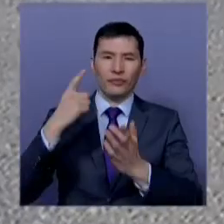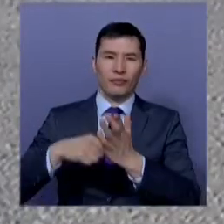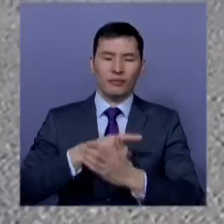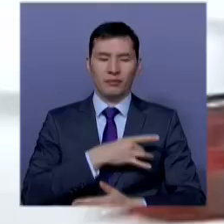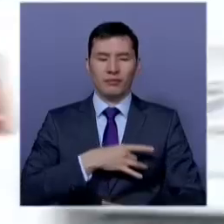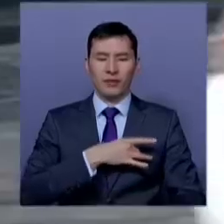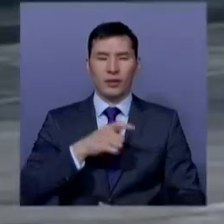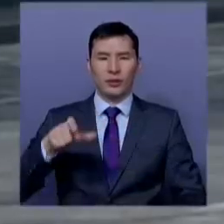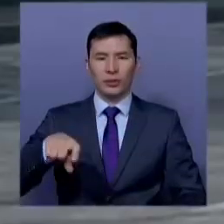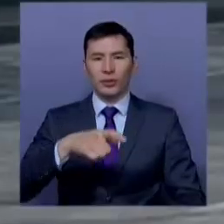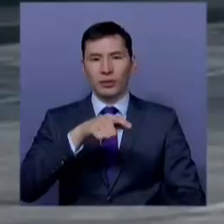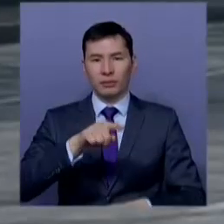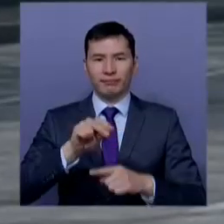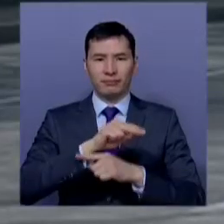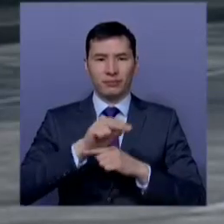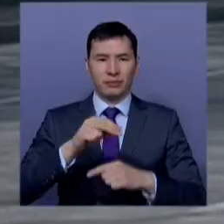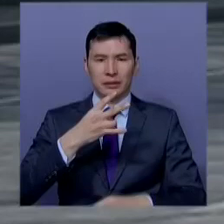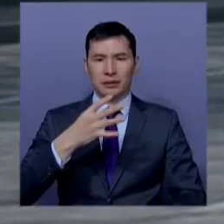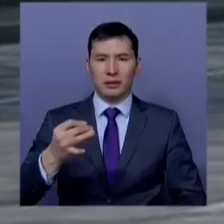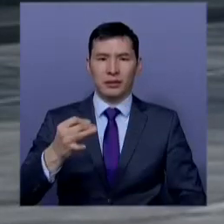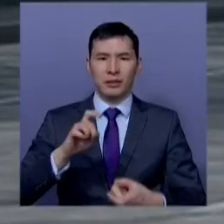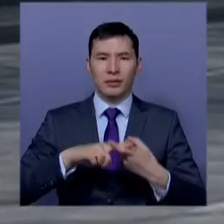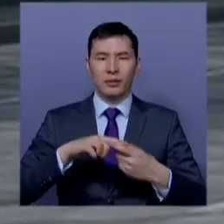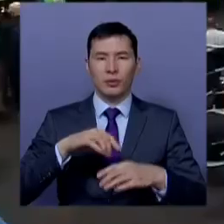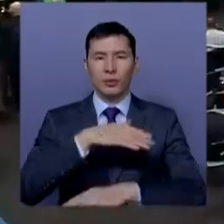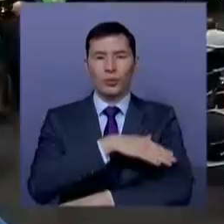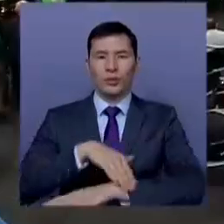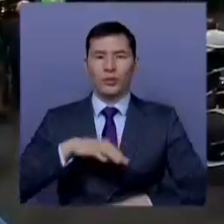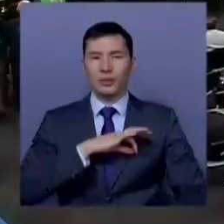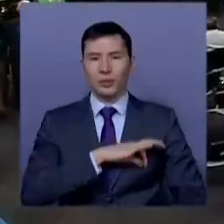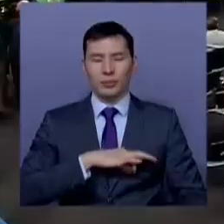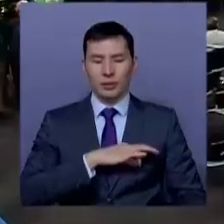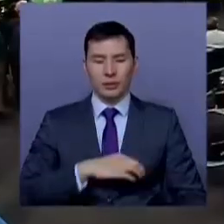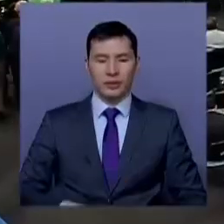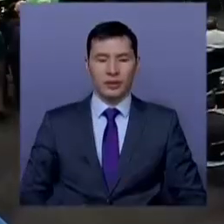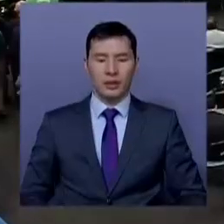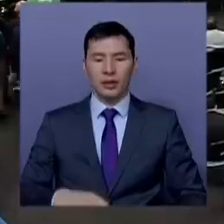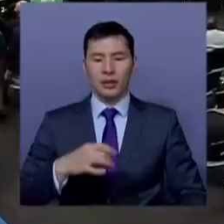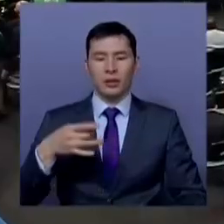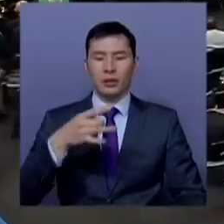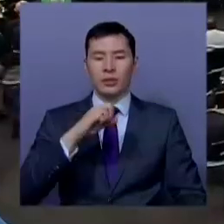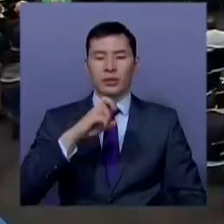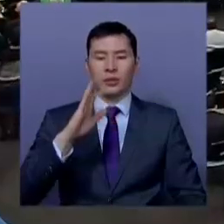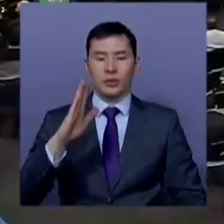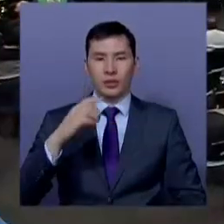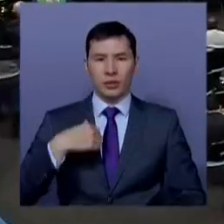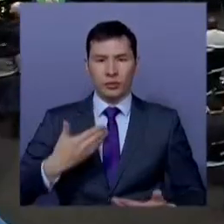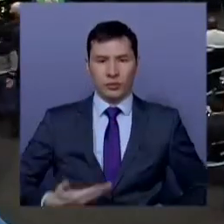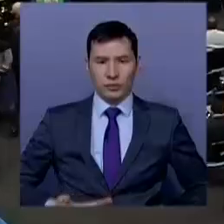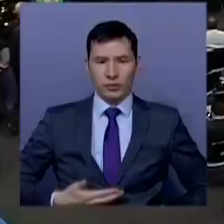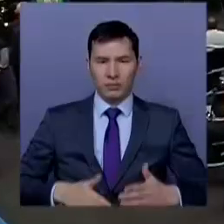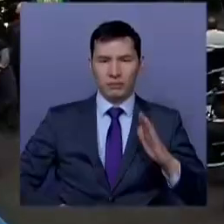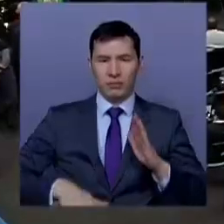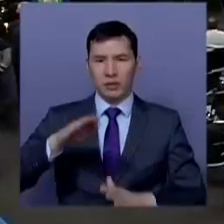алаңдатады. Кезекті сұрақ Төлеби көшесіне қатысты қойылды. Әуезов ауданының тұрғынымын. сол ауданда тұрғылықты болғандықтан бүгін